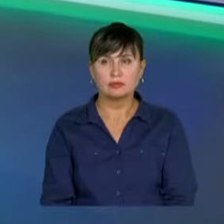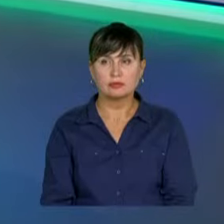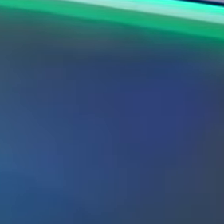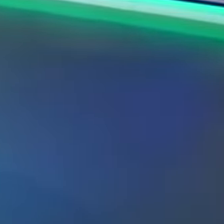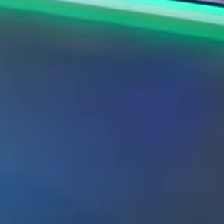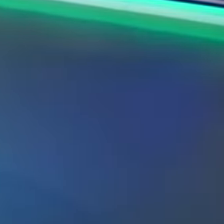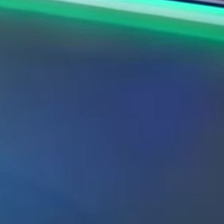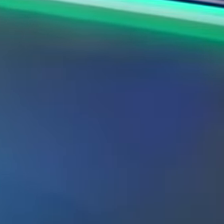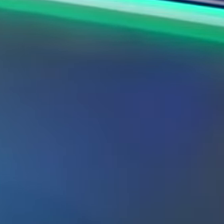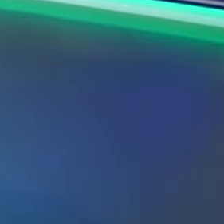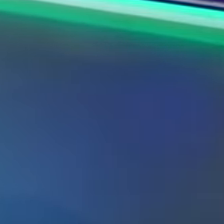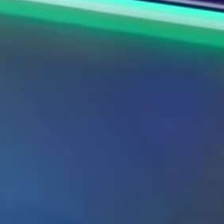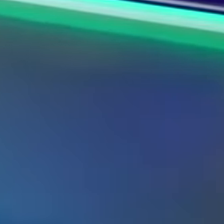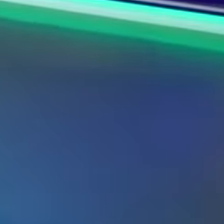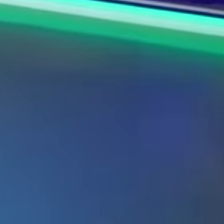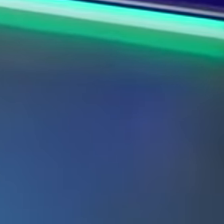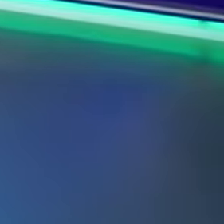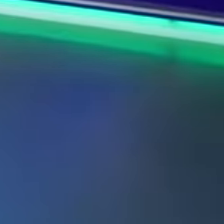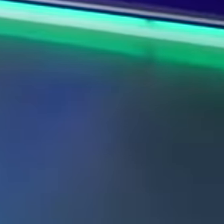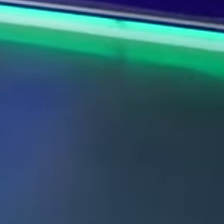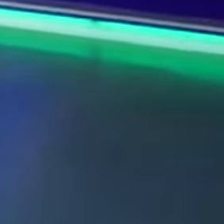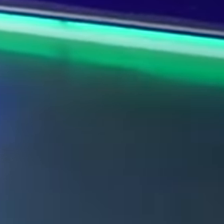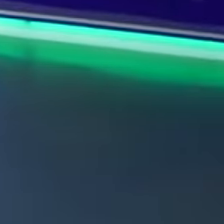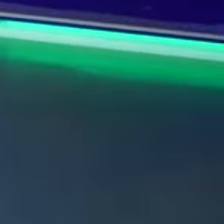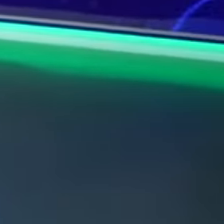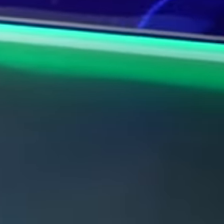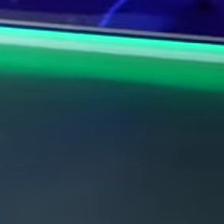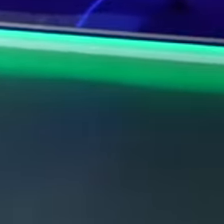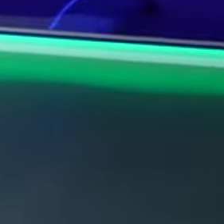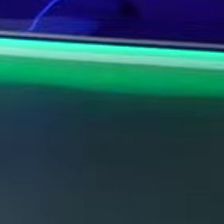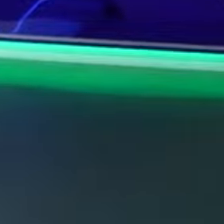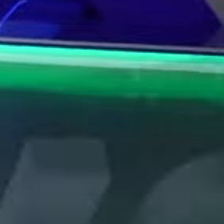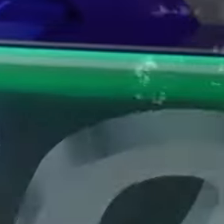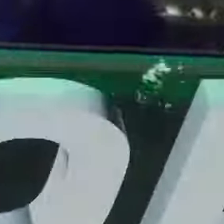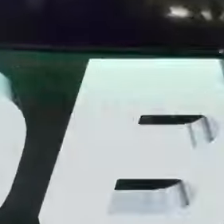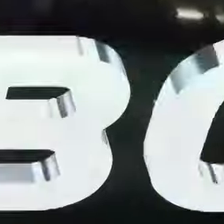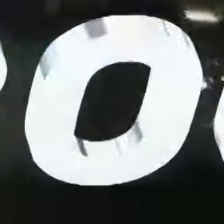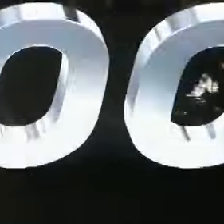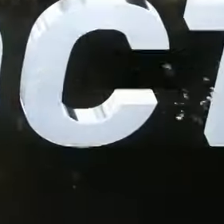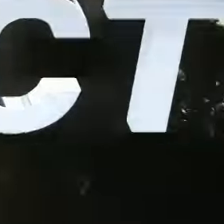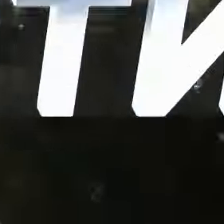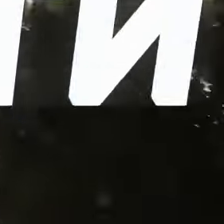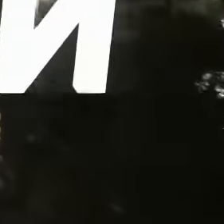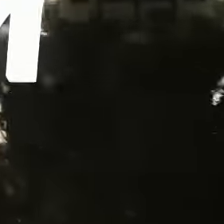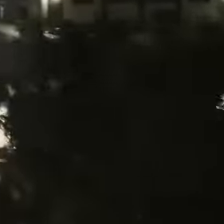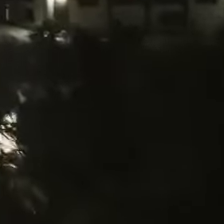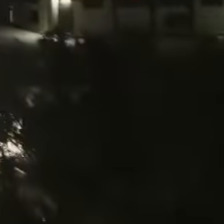Спасибо, Сэм. Добрый вечер, уважаемые телезрители. Смотрите, что ждет вас сегодня в выпуске.